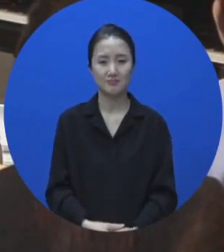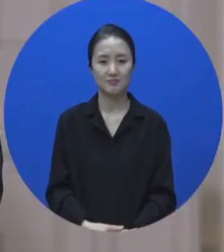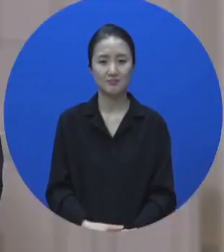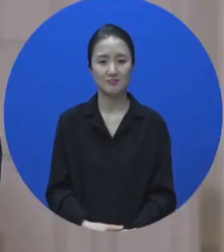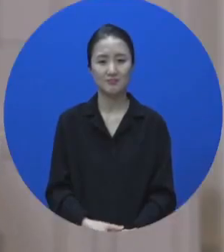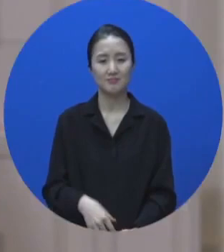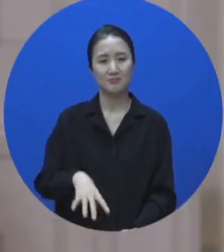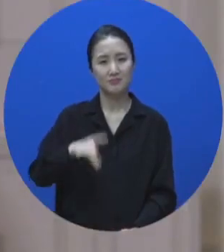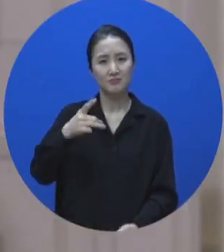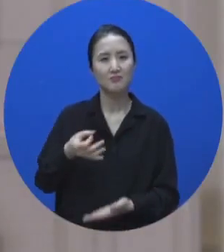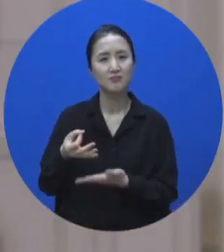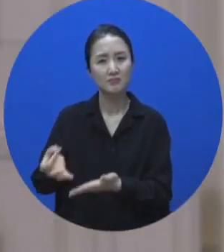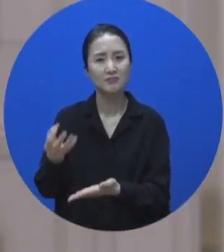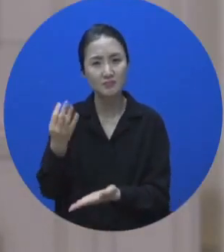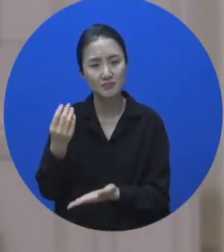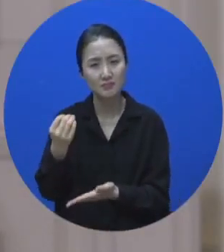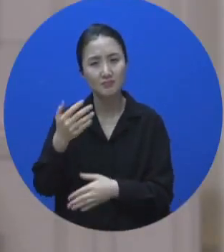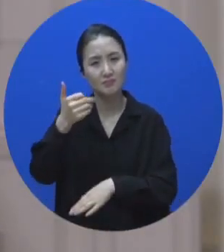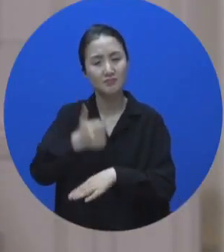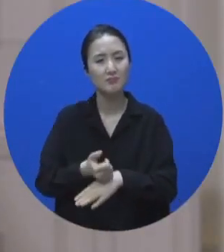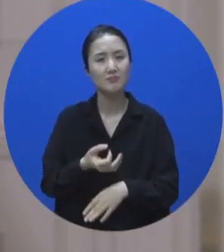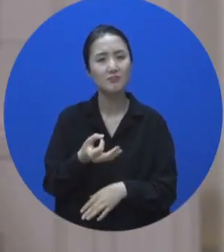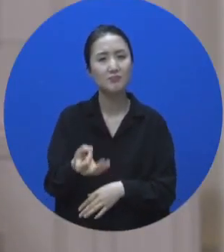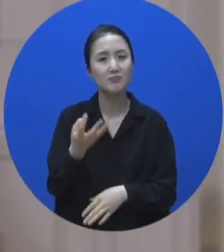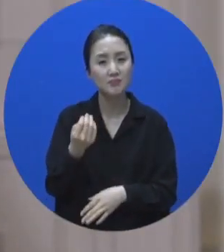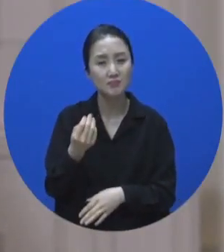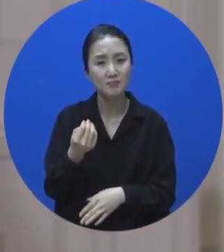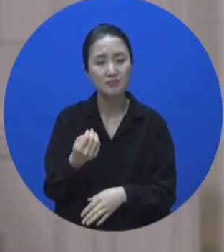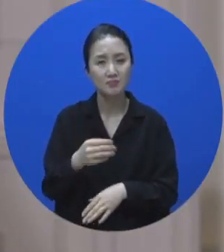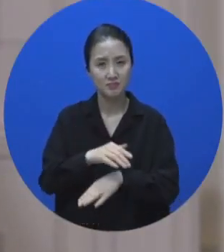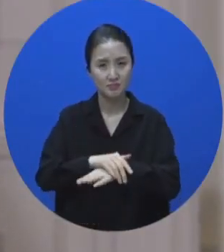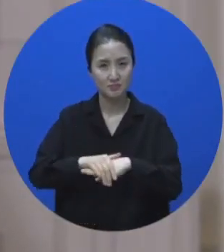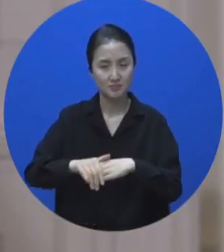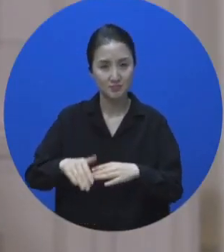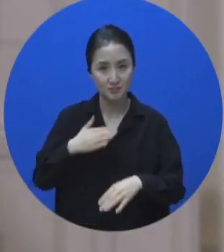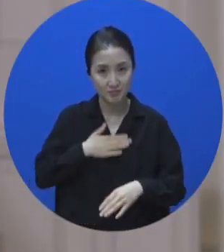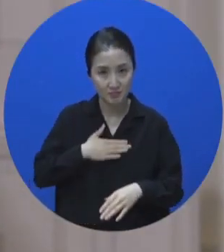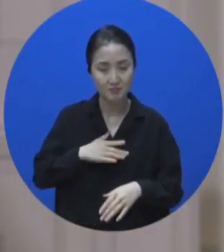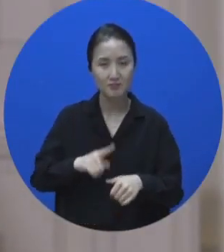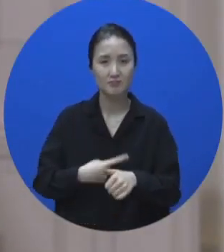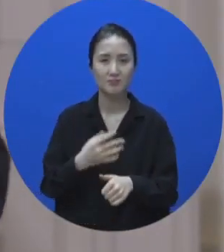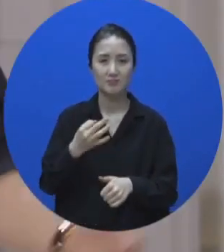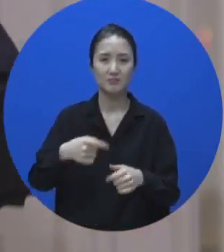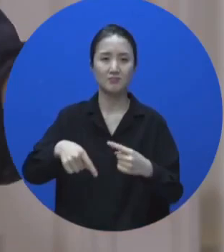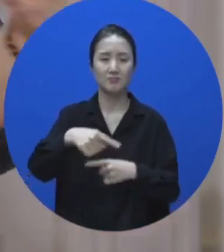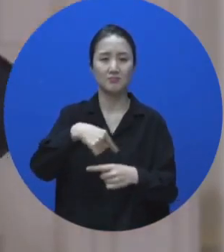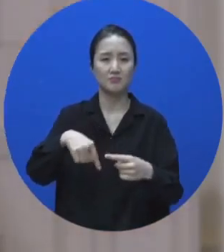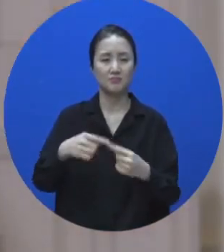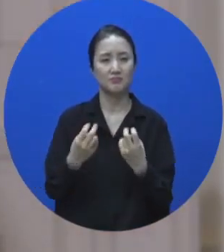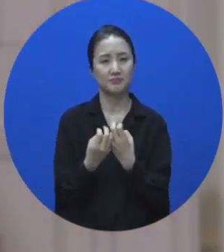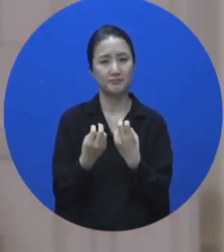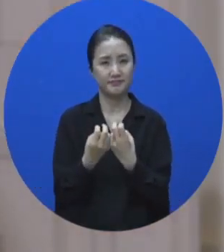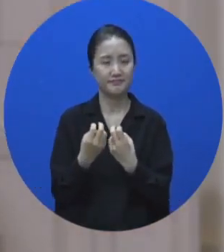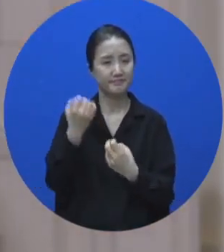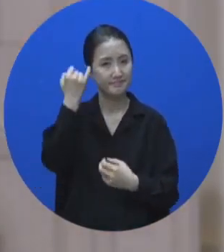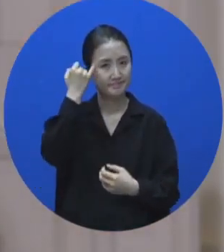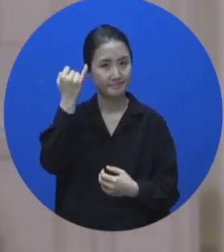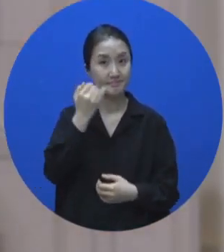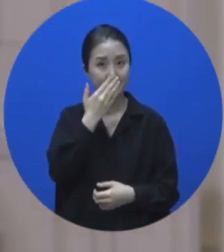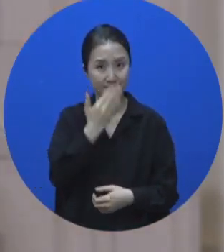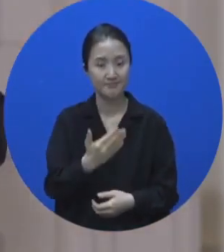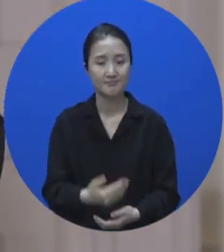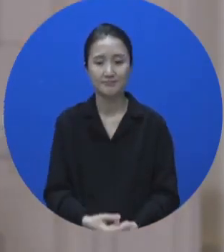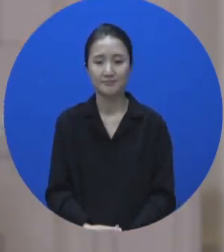들어가는 도 나중에 들어가는 도 그런 걸 계산하다 보면 여러분들이 운영할 수 있는 돈이 생깁니다